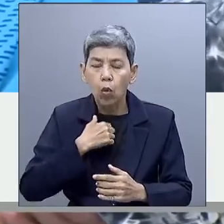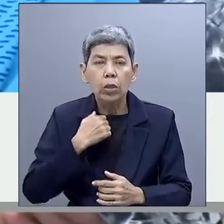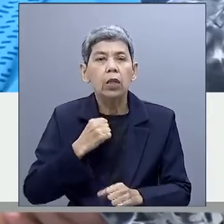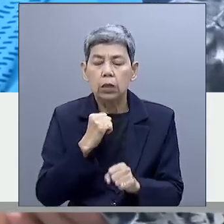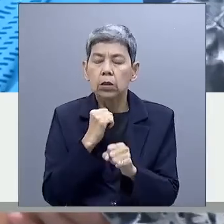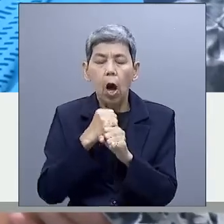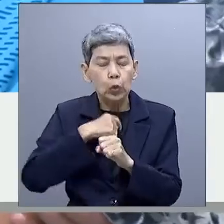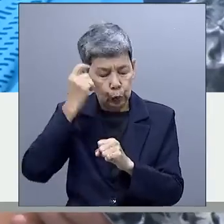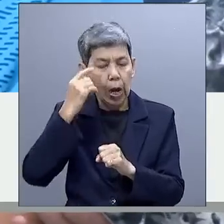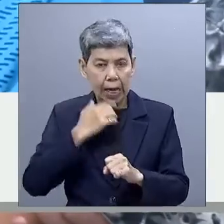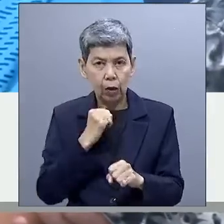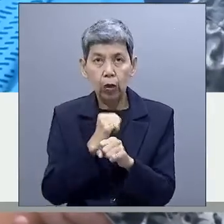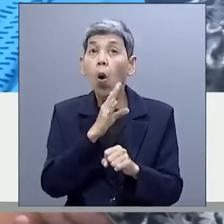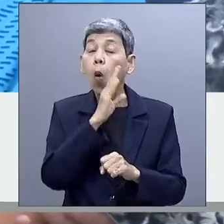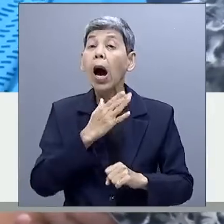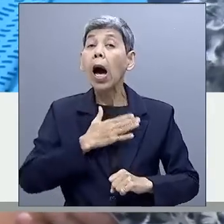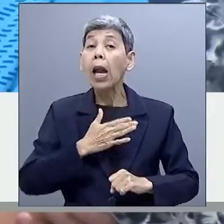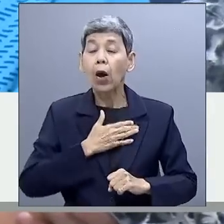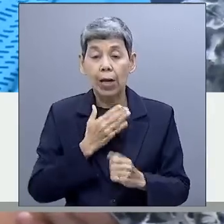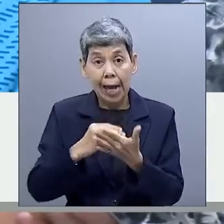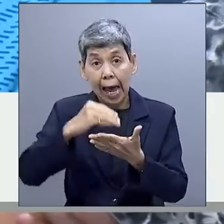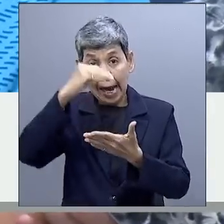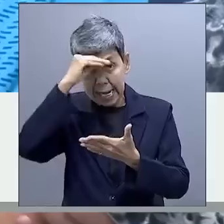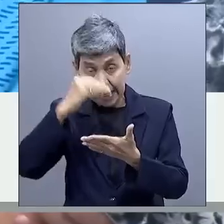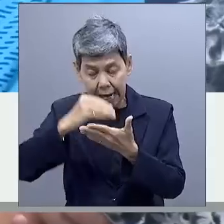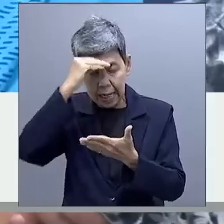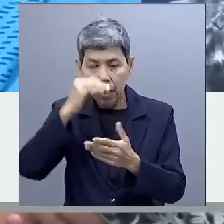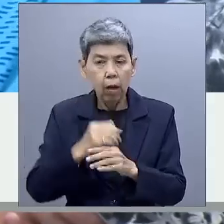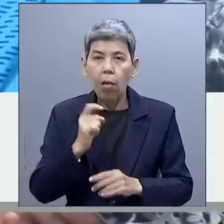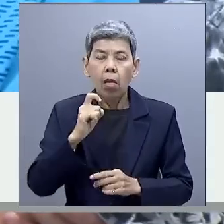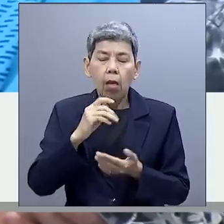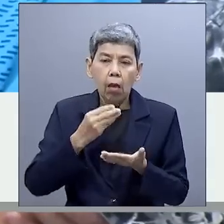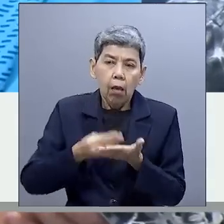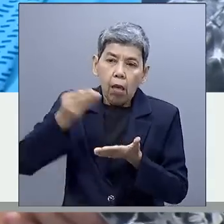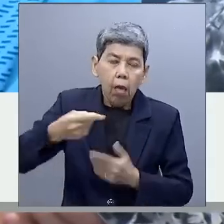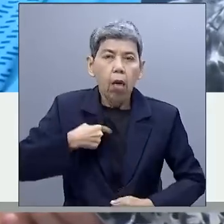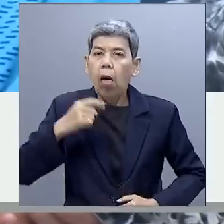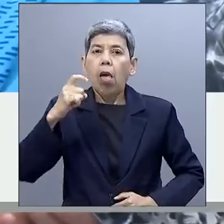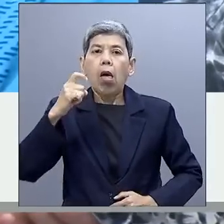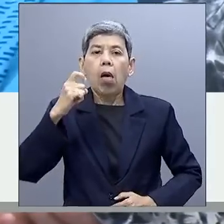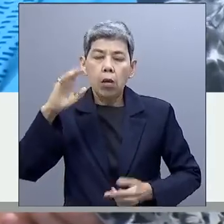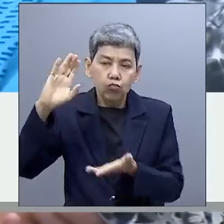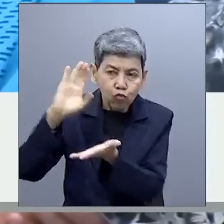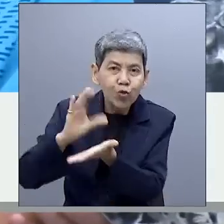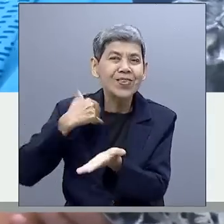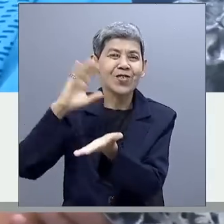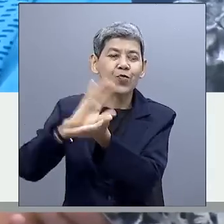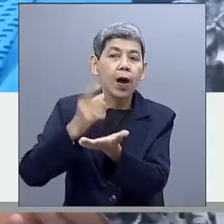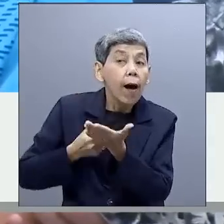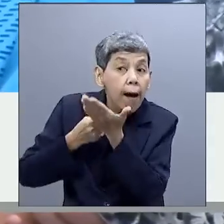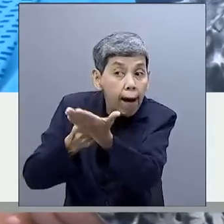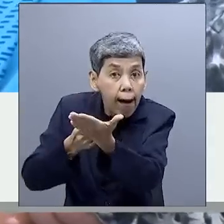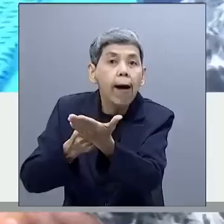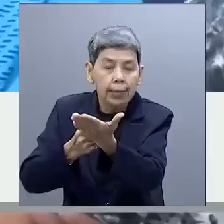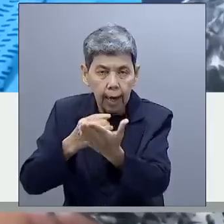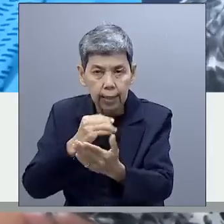เราสามารถสมมุติว่าแบบค่าเทอมอะไรอย่างเงี้ยเราแบบไม่มีความสามารถในการที่จะจ่ายได้เลยเนี่ยเราสามารถไปยื่นยื่นเรื่องขอ